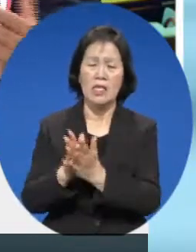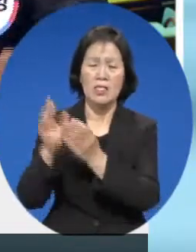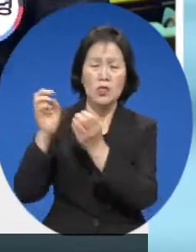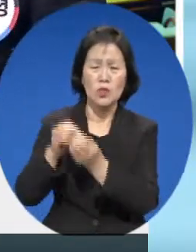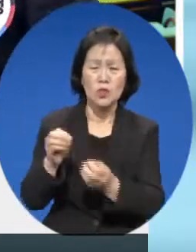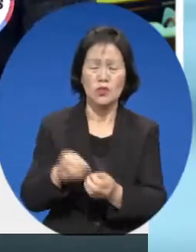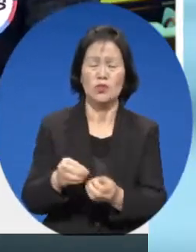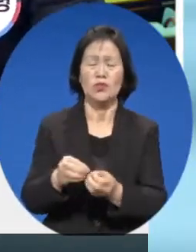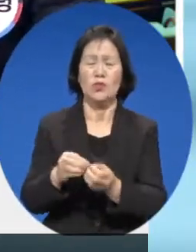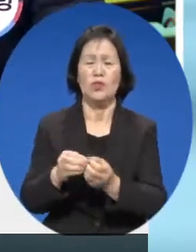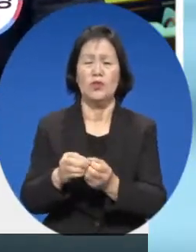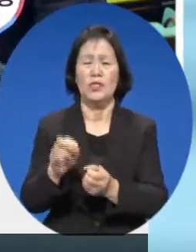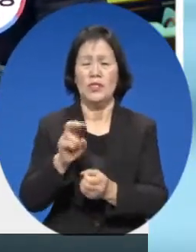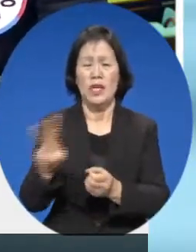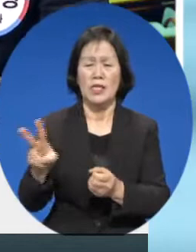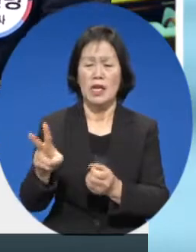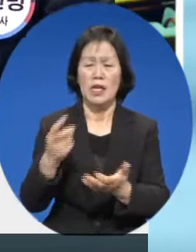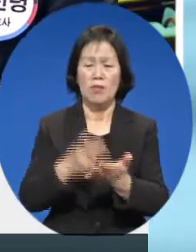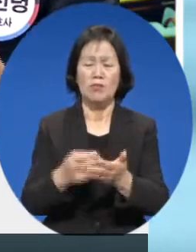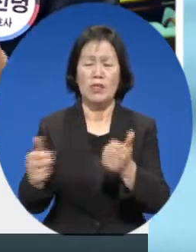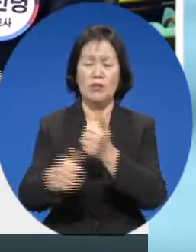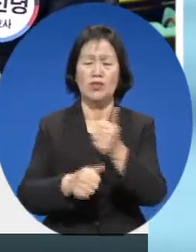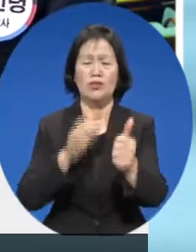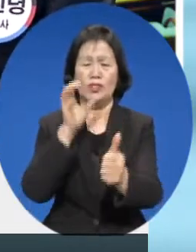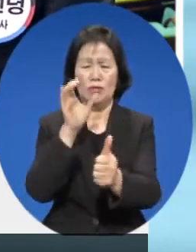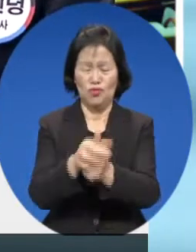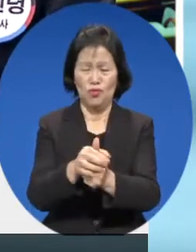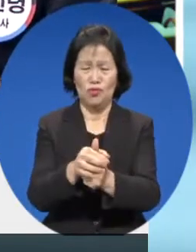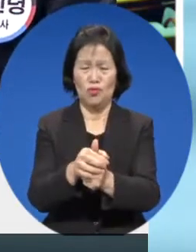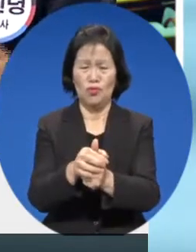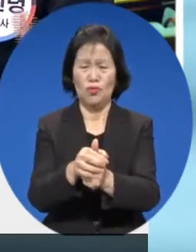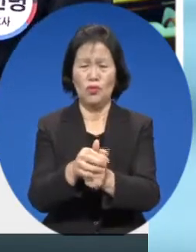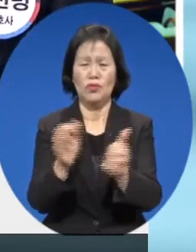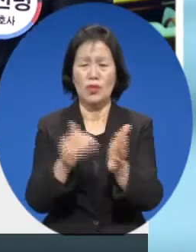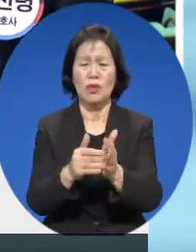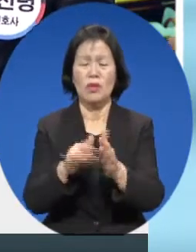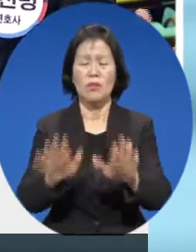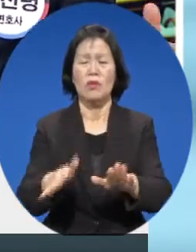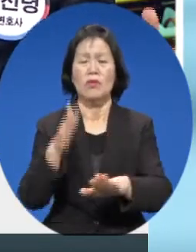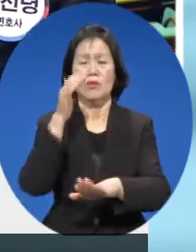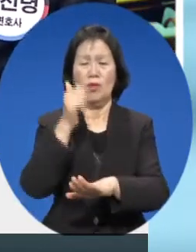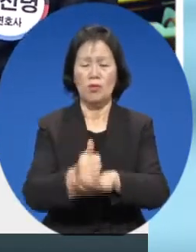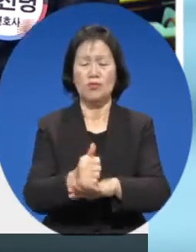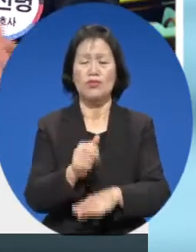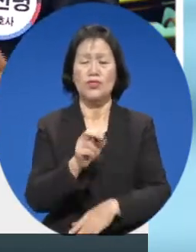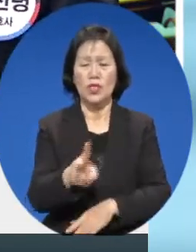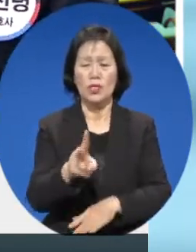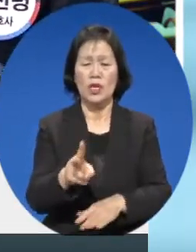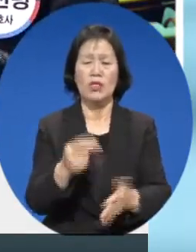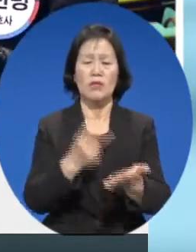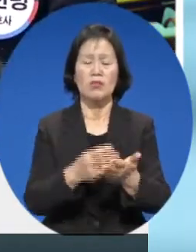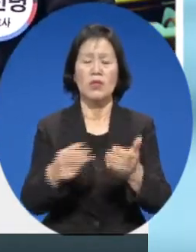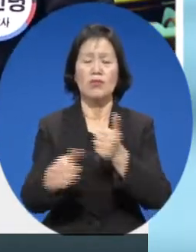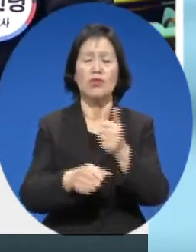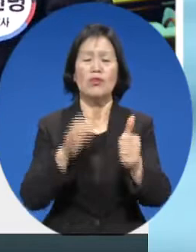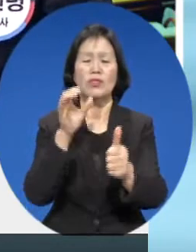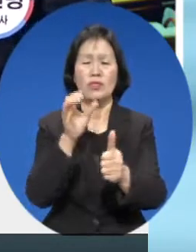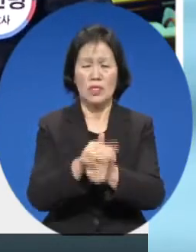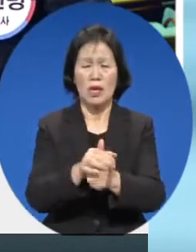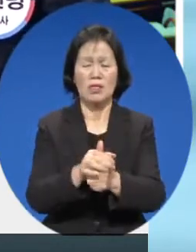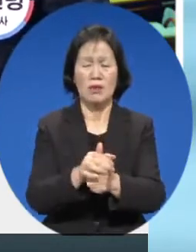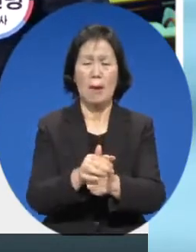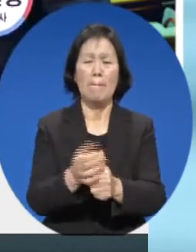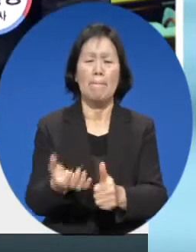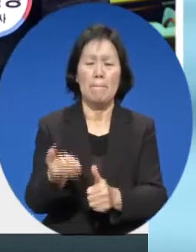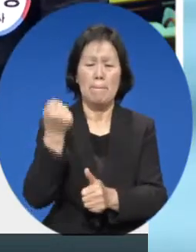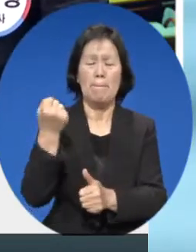그 그 야당의 법사위원장 을 주는 것을 했었는데 결국 이번 에서는 요 당이 법사위원장 을 어떻게 했던 가지고